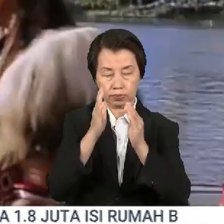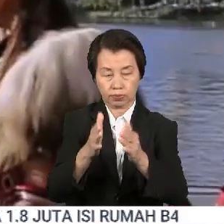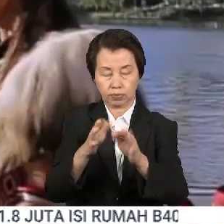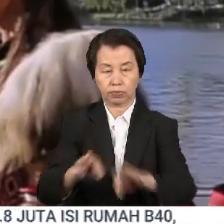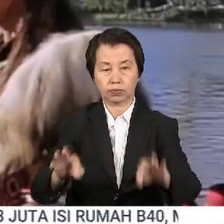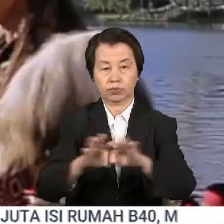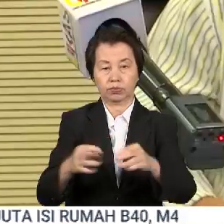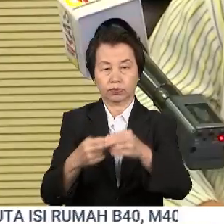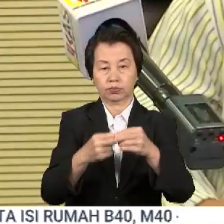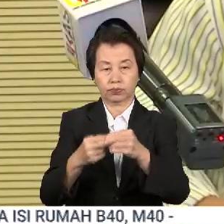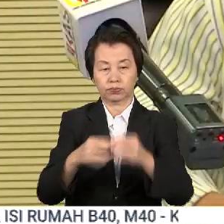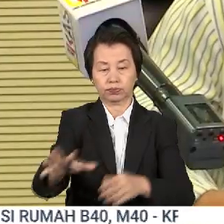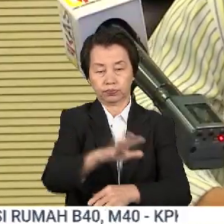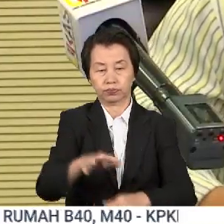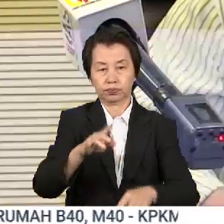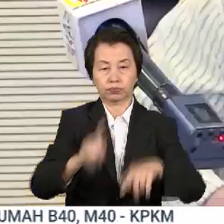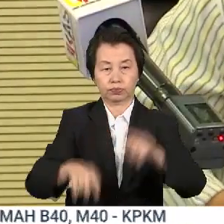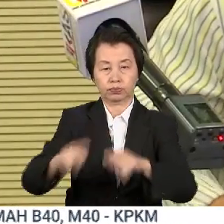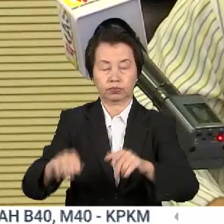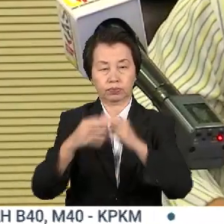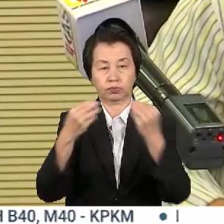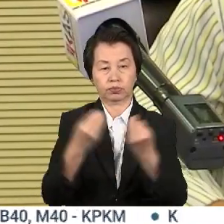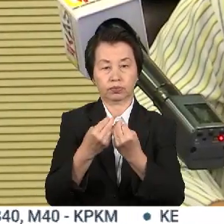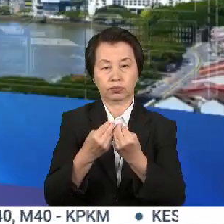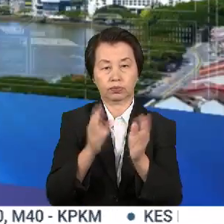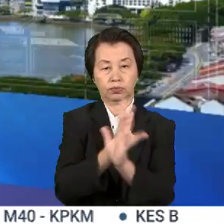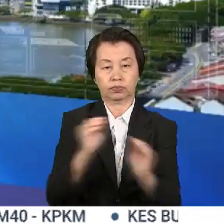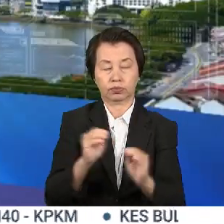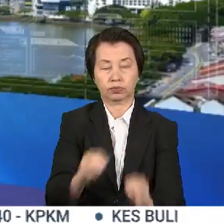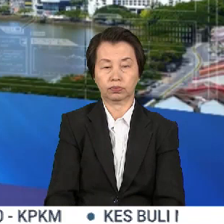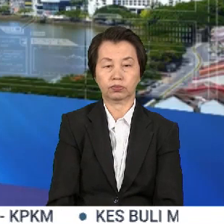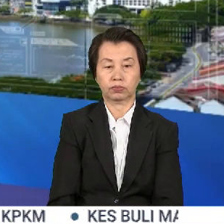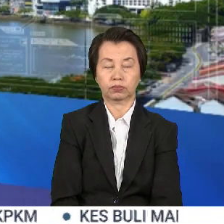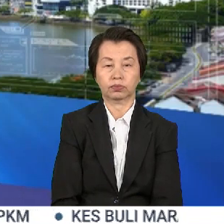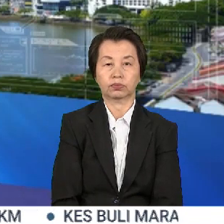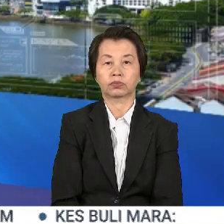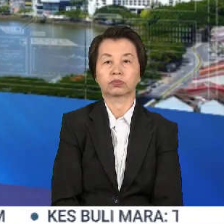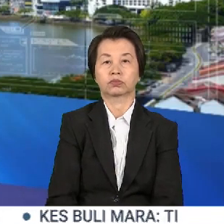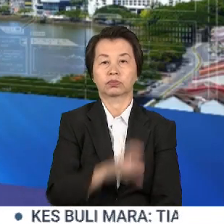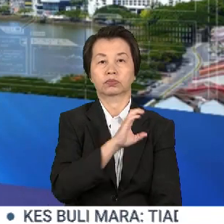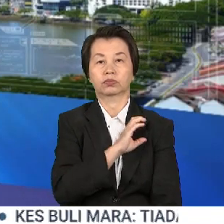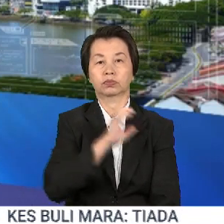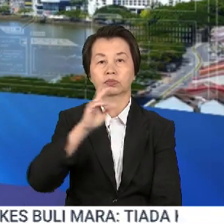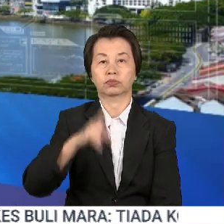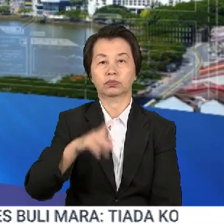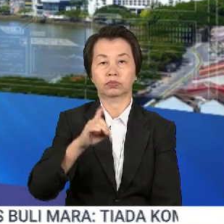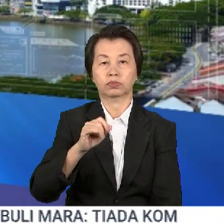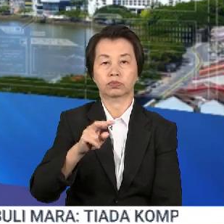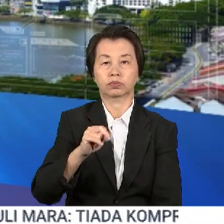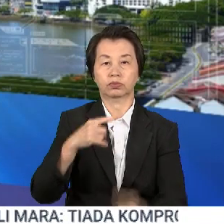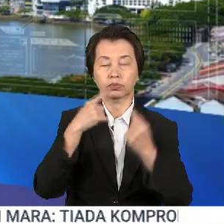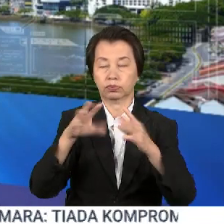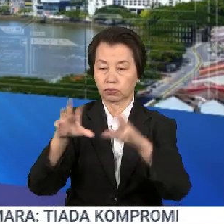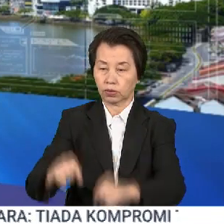kepentingan perpaduan di kalangan pelbagai masyarakat di Sarawak. Dia kena pakaian Dayak lah. Polis Diraja Malaysia Sibu berjaya menahan